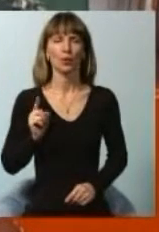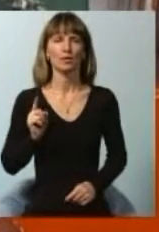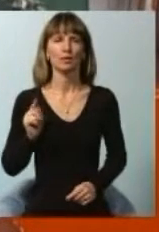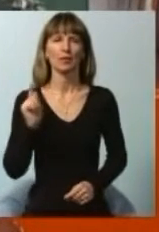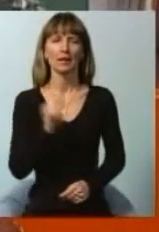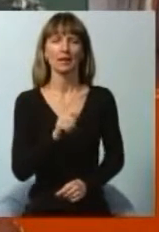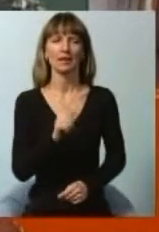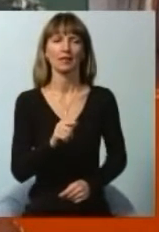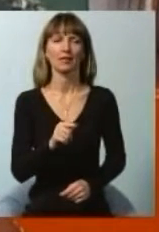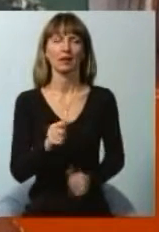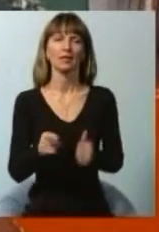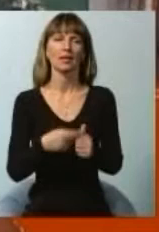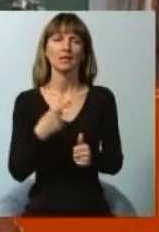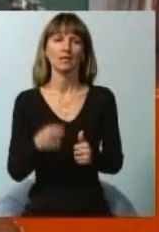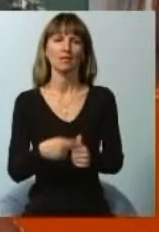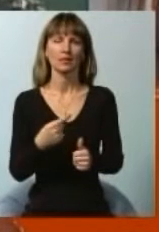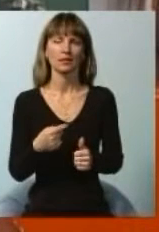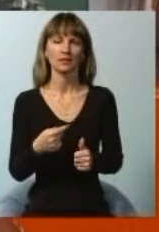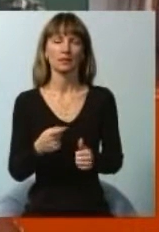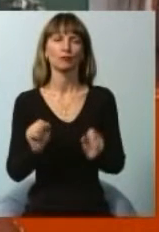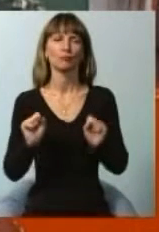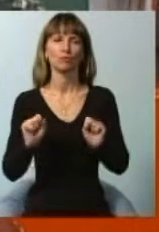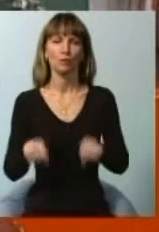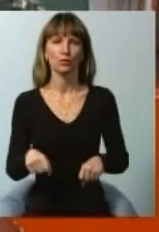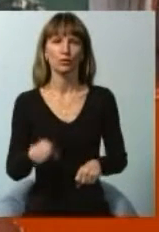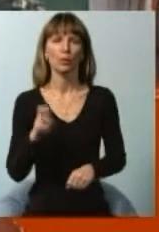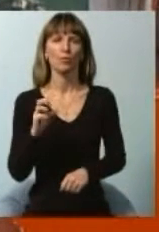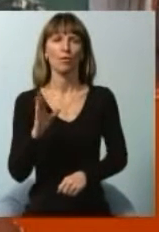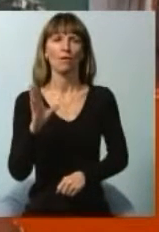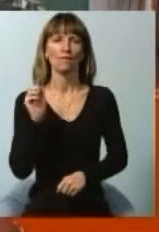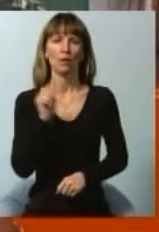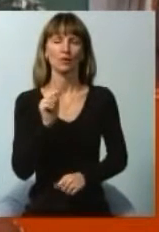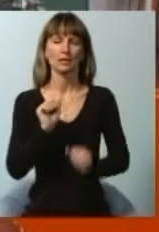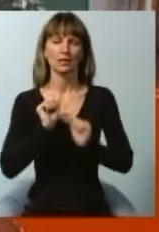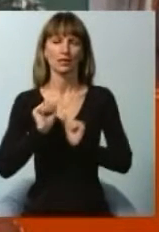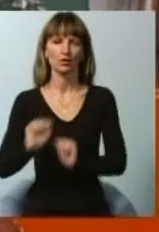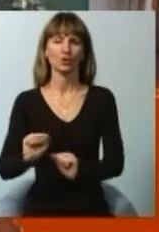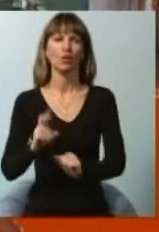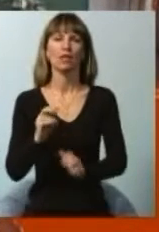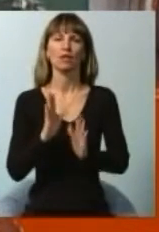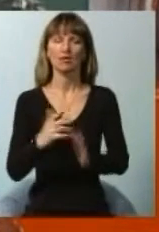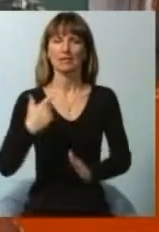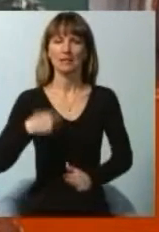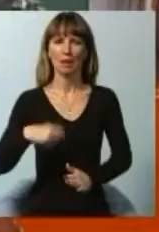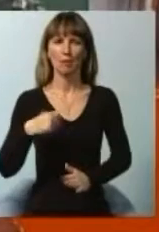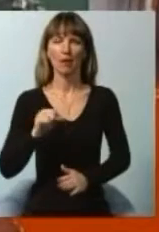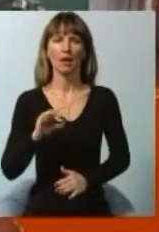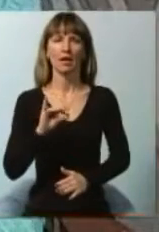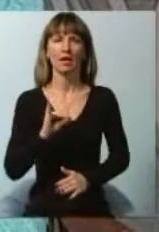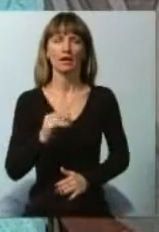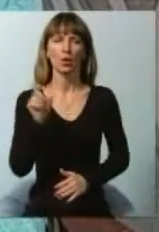їх назвати можна, бо вони захищають не тільки себе, а й